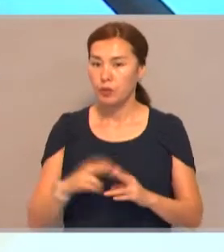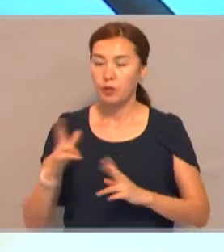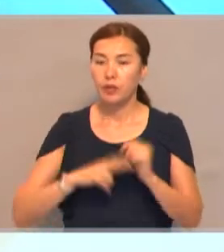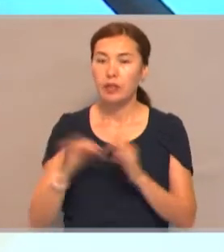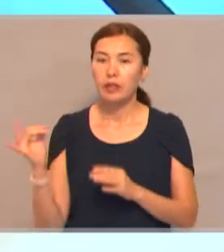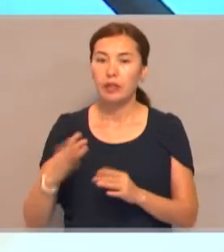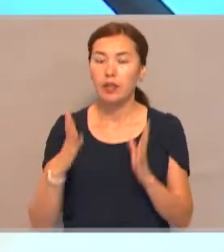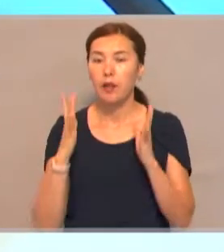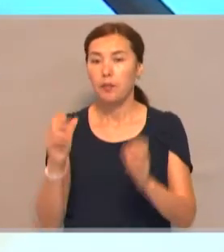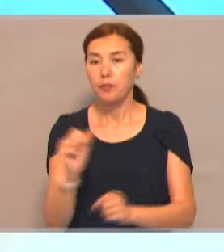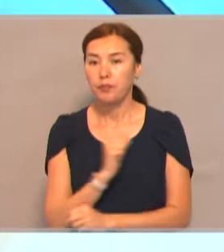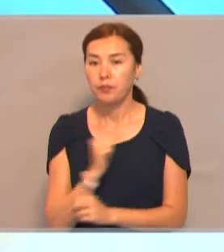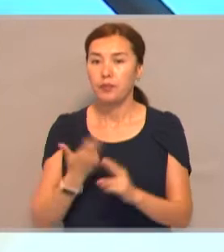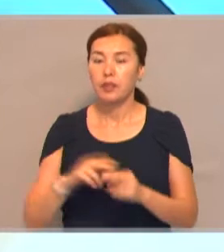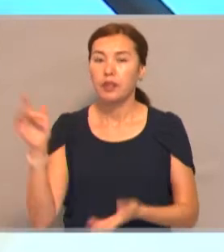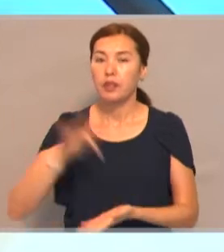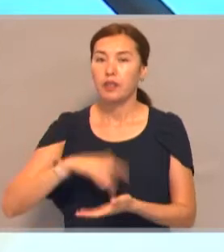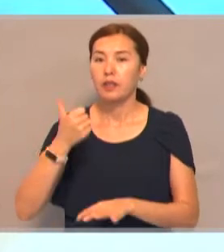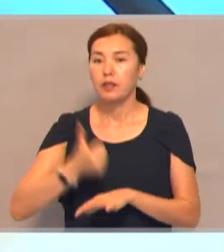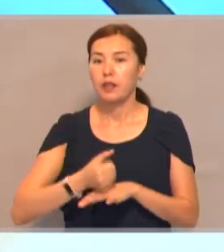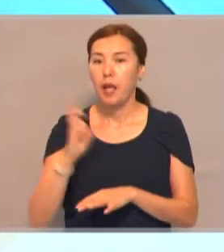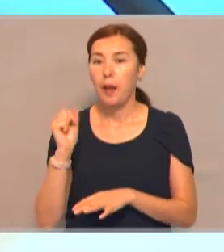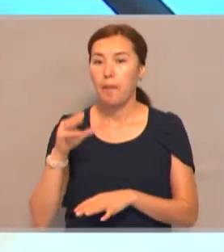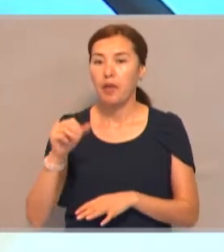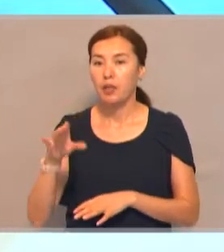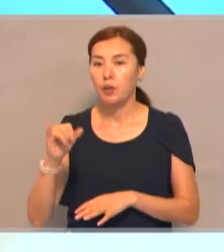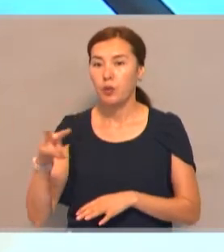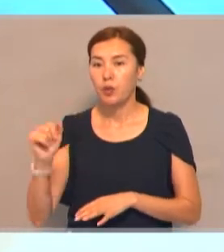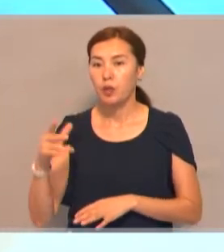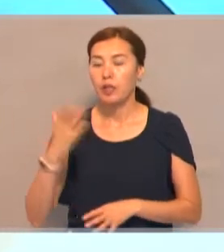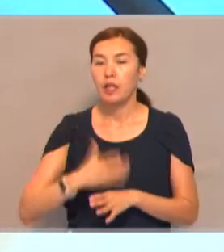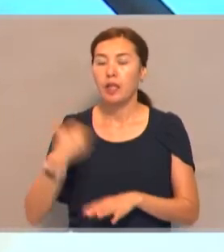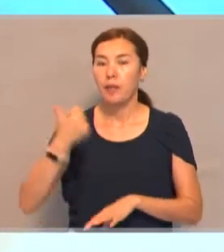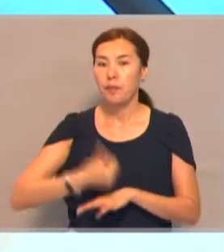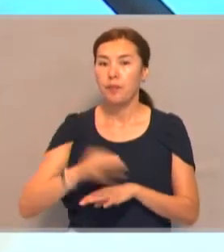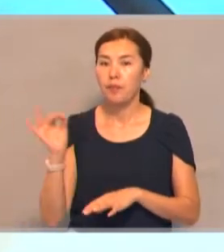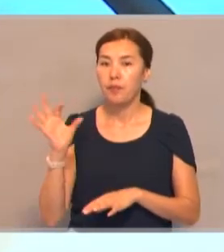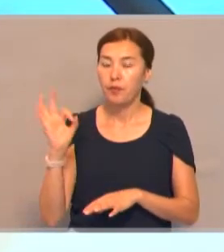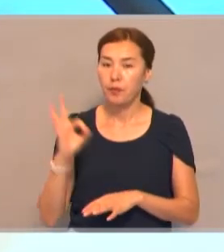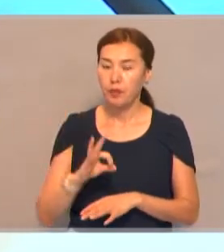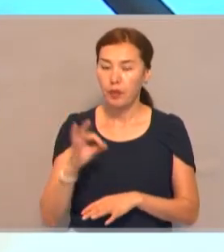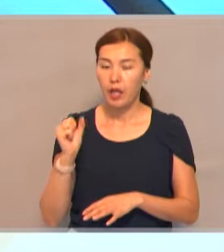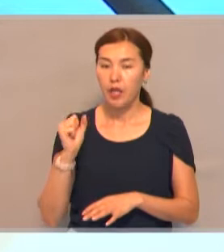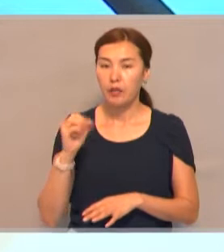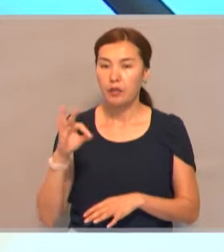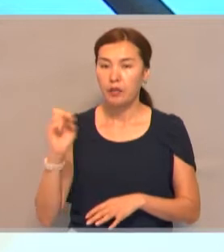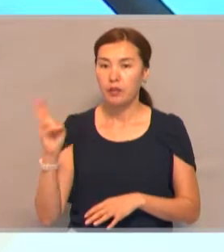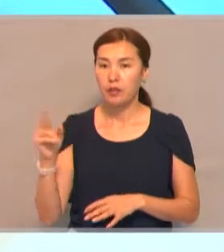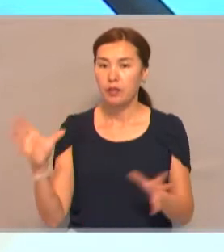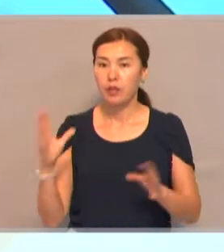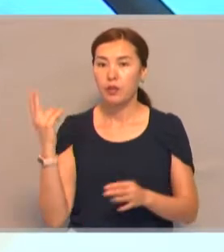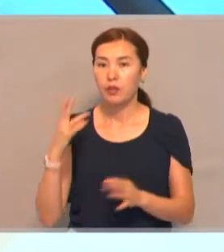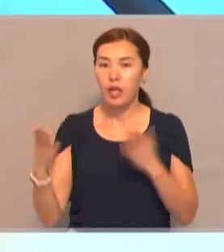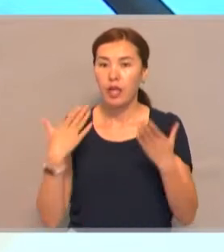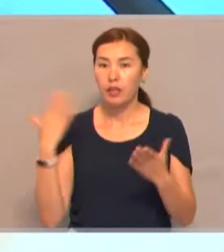құрылысы және саябақтар бар. Қала әкімі Рашид Абатұлы құрылыс бөлімі басшысының міндетін уақытша атқарушы Нұрсұлтан Жақсылық пен тұрғын